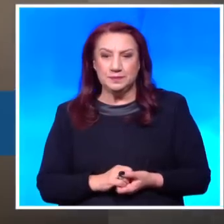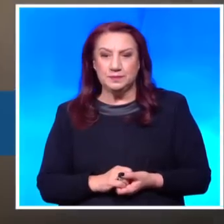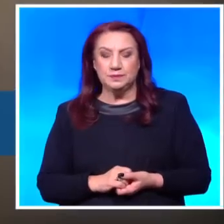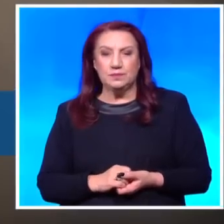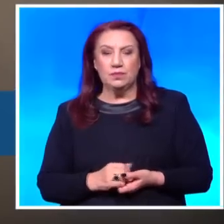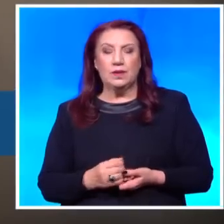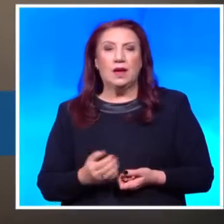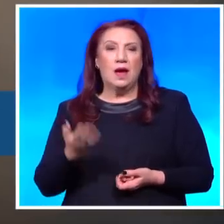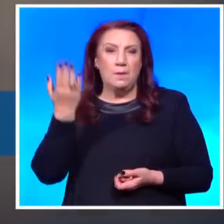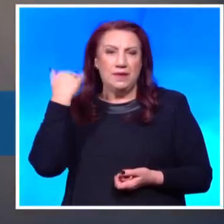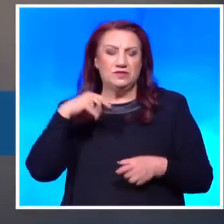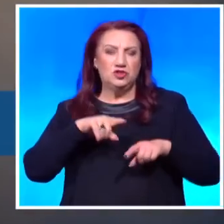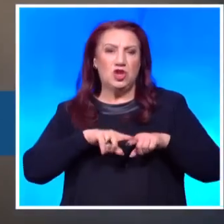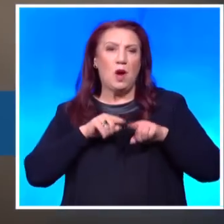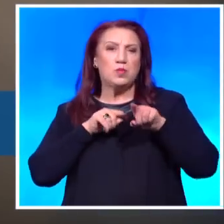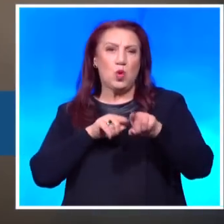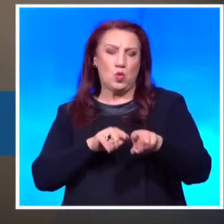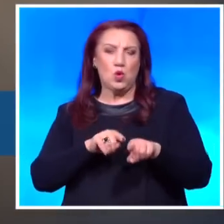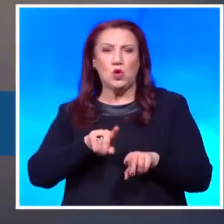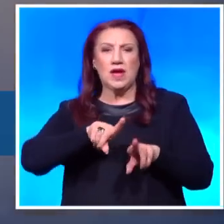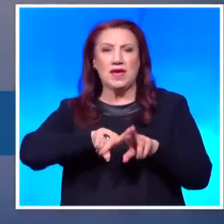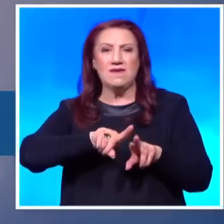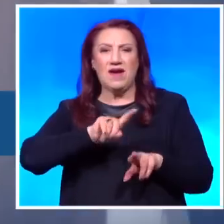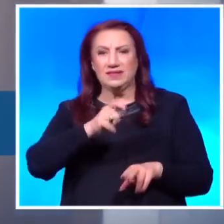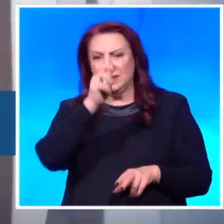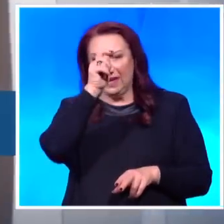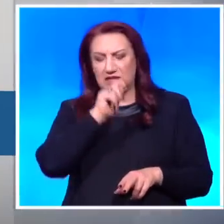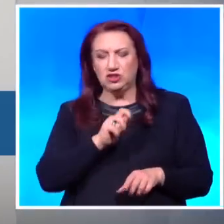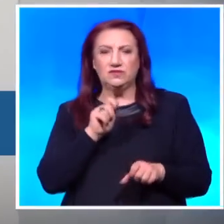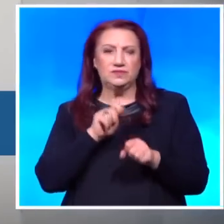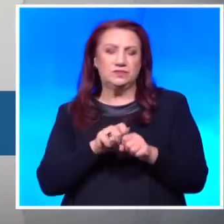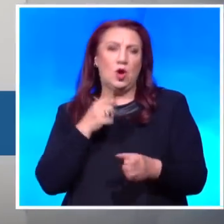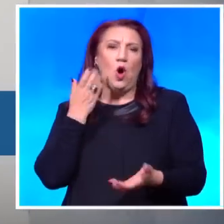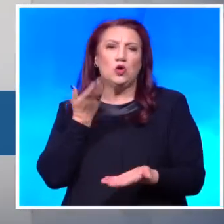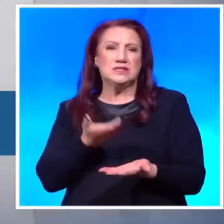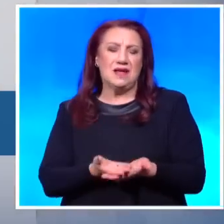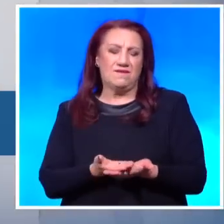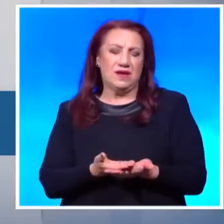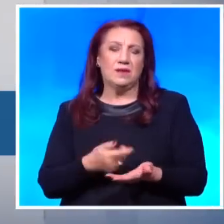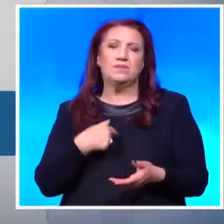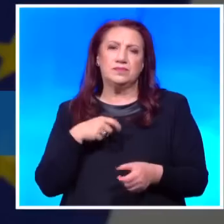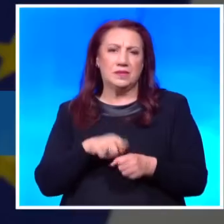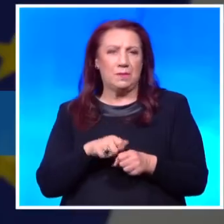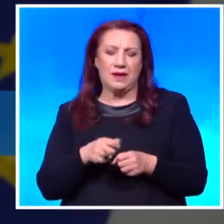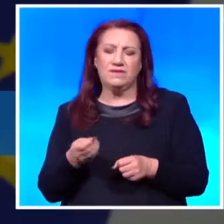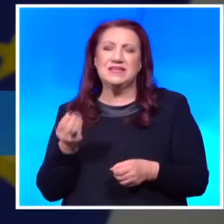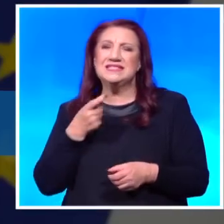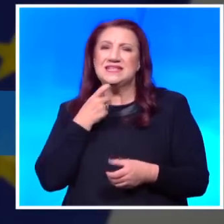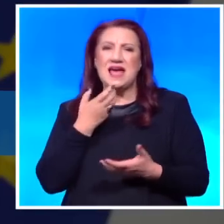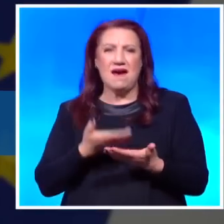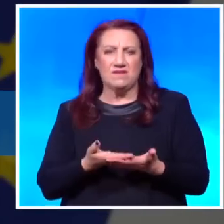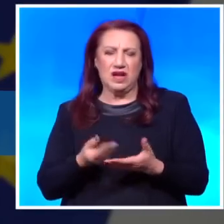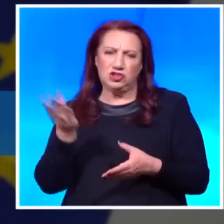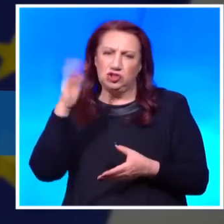Бившият обвинител номер 1 Иван Гешев подаде оставка като прокурор и направи заявка за политиката. Никоя